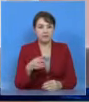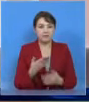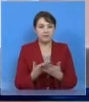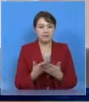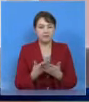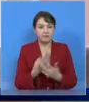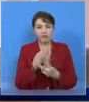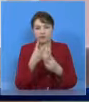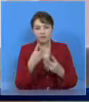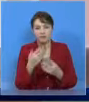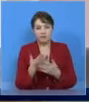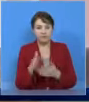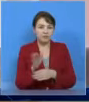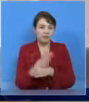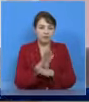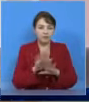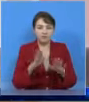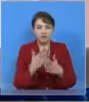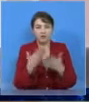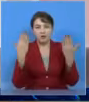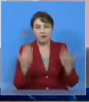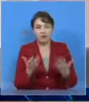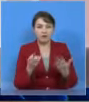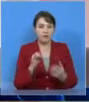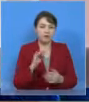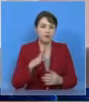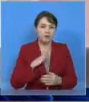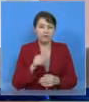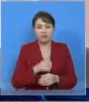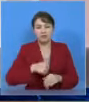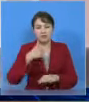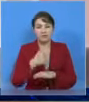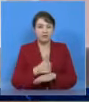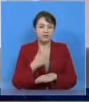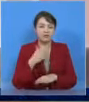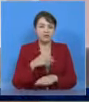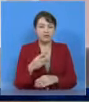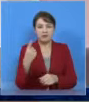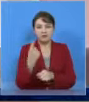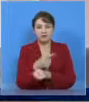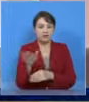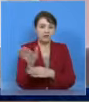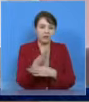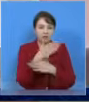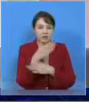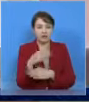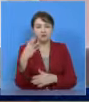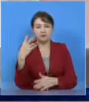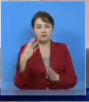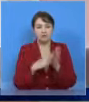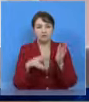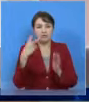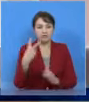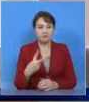жалауды көрсетпеңіз, міне бүгін келіп жатыр, бүгін ілініп жатыр, ең бірінші жалау. Бұл